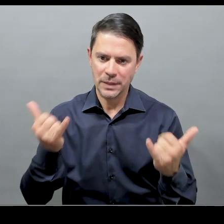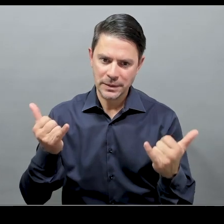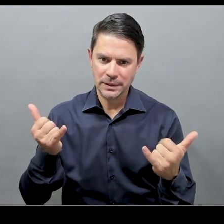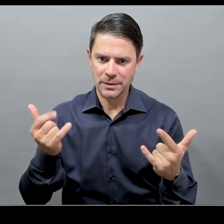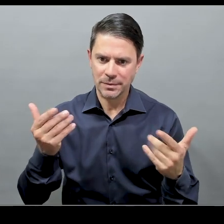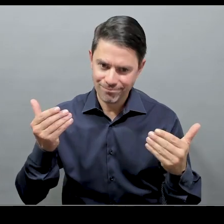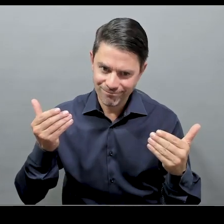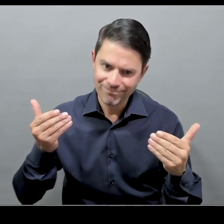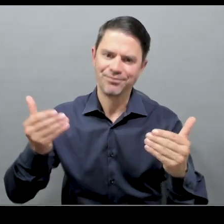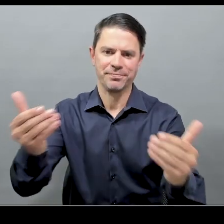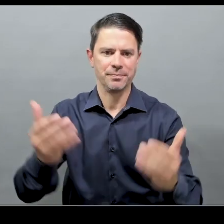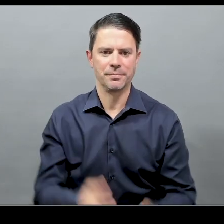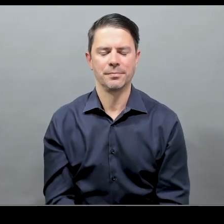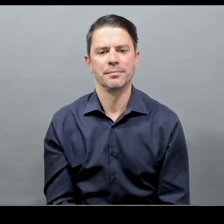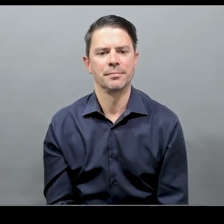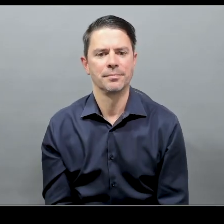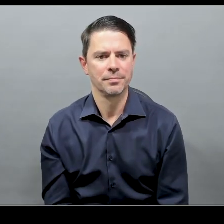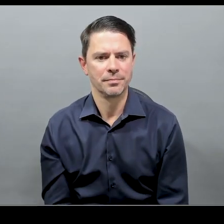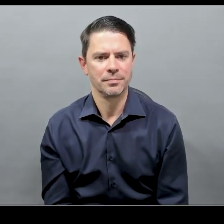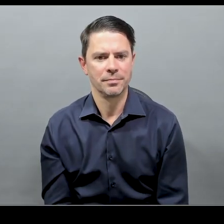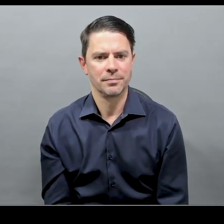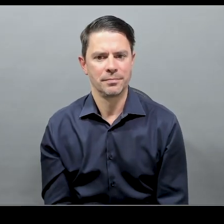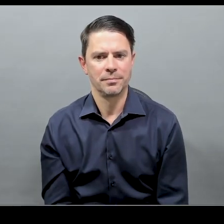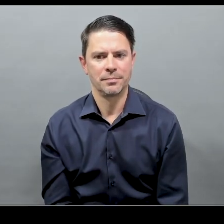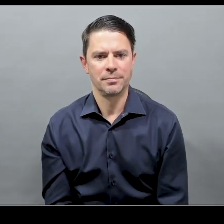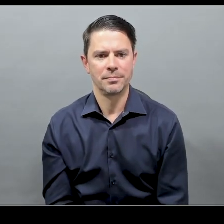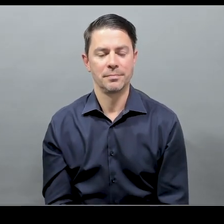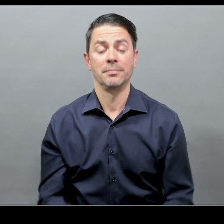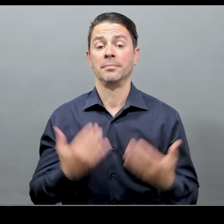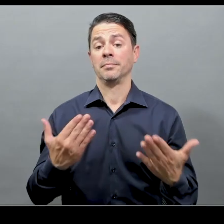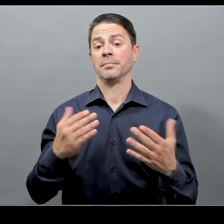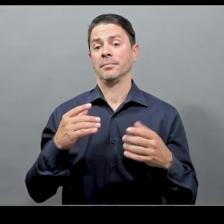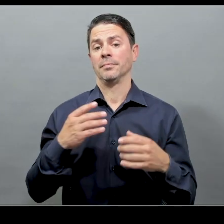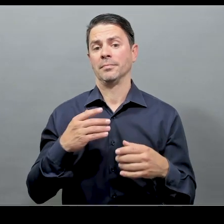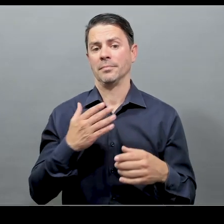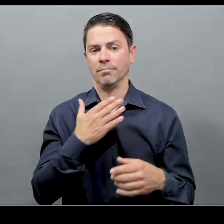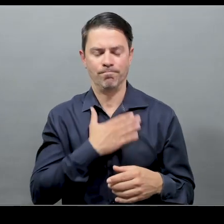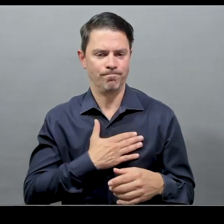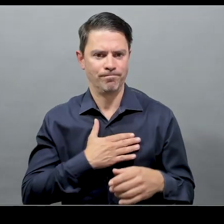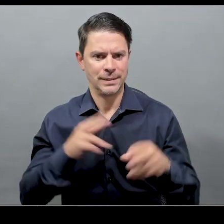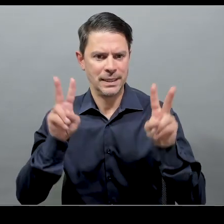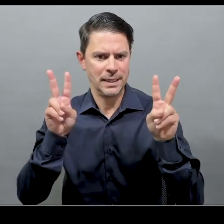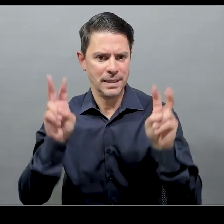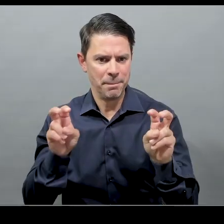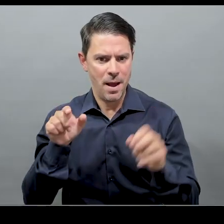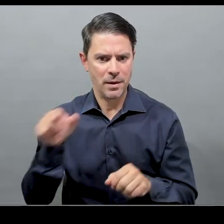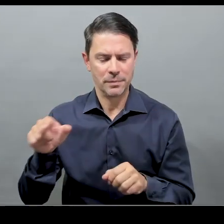ich mich nicht einmischen. Ich möchte nur was zum Thema Corona kurz berichten. Wir haben nämlich